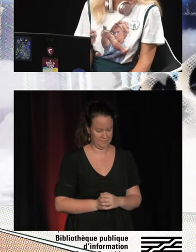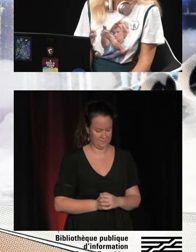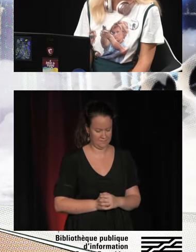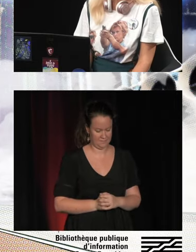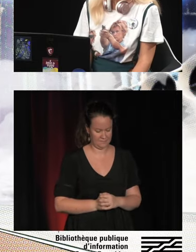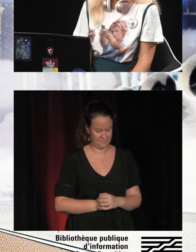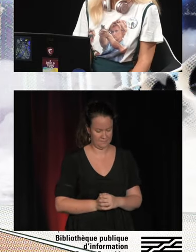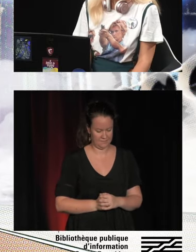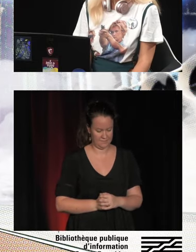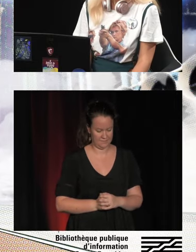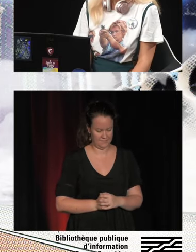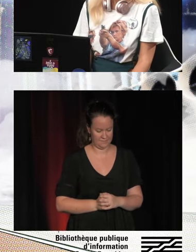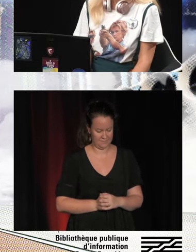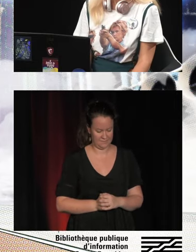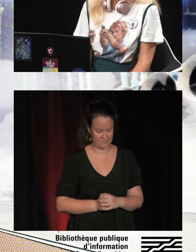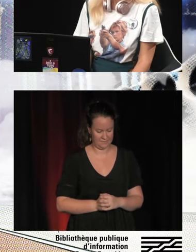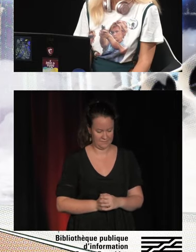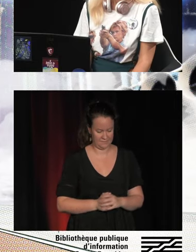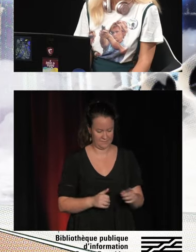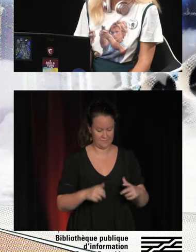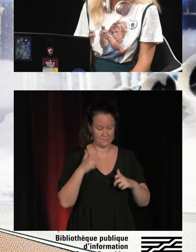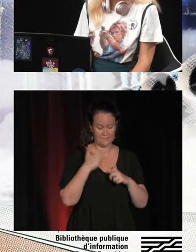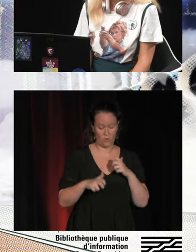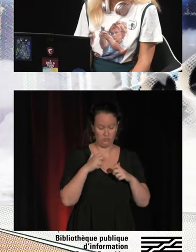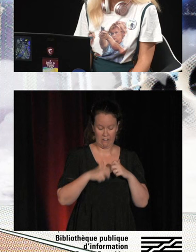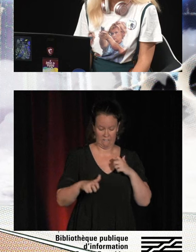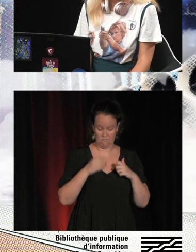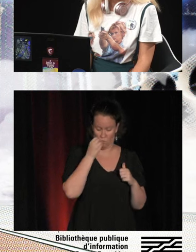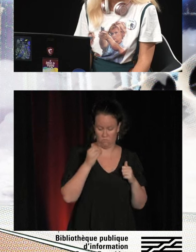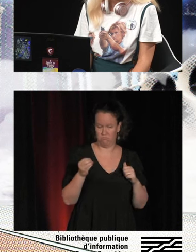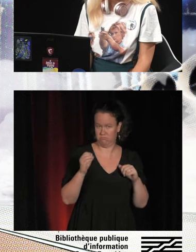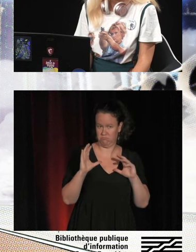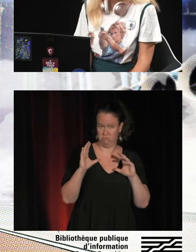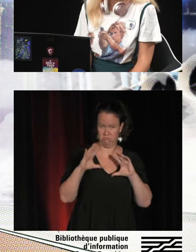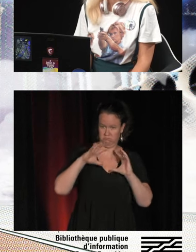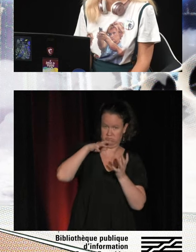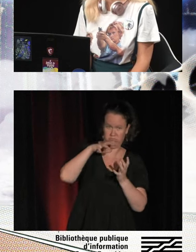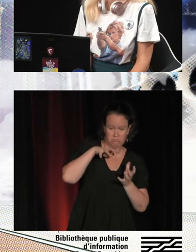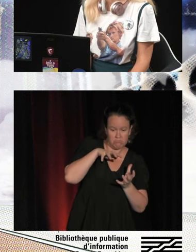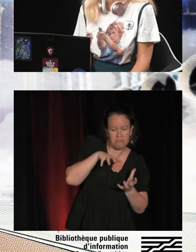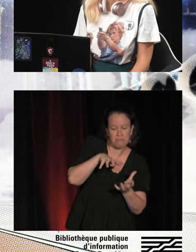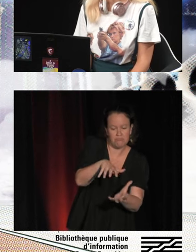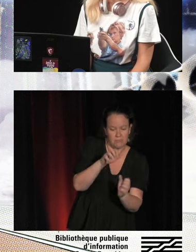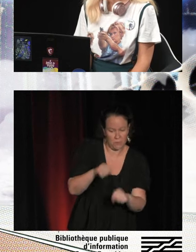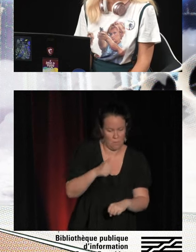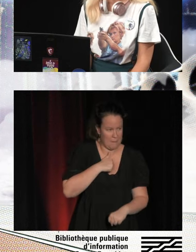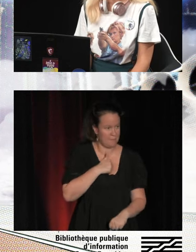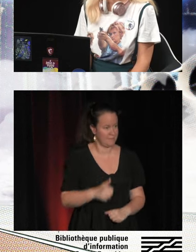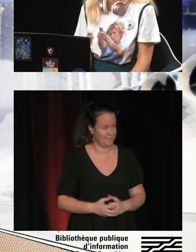Hop! Ici, pareil, c'est un rocher donc qui ne nous veut pas de mal parce que c'est un rocher qu'on va bouger nous-mêmes.